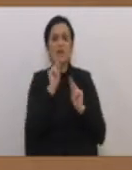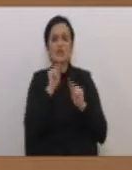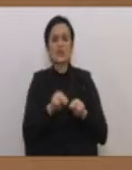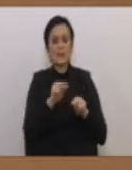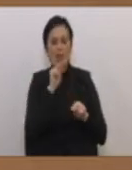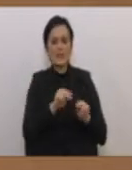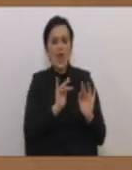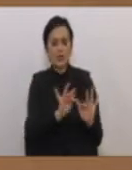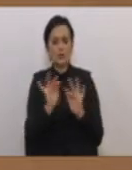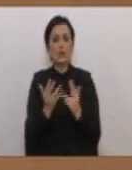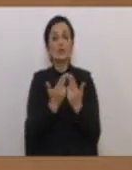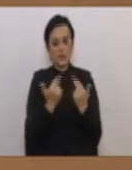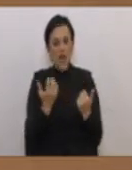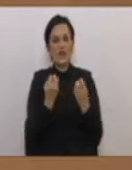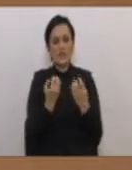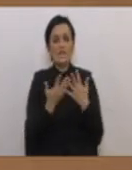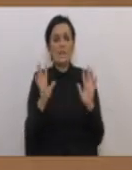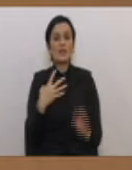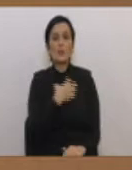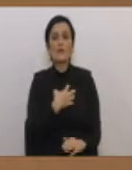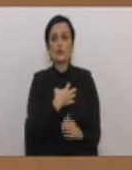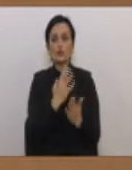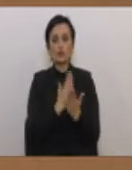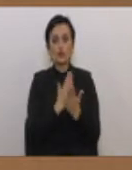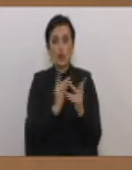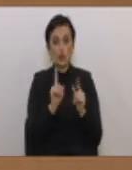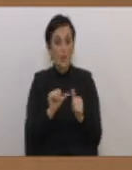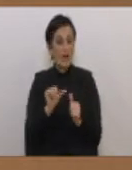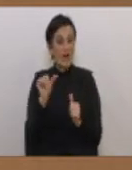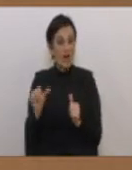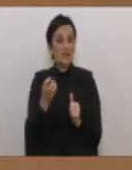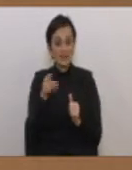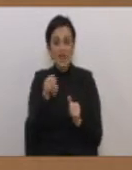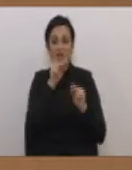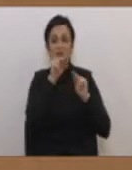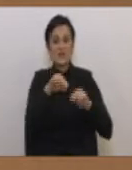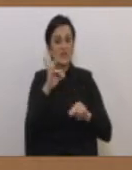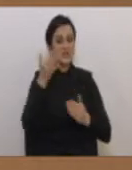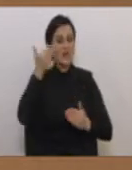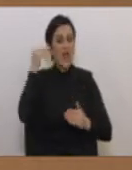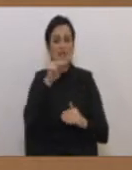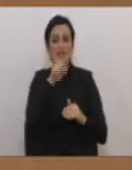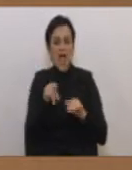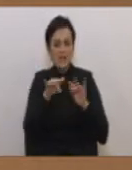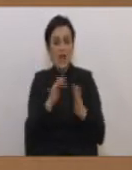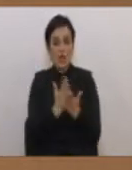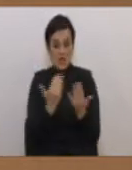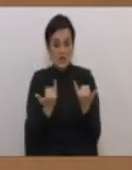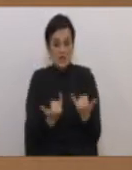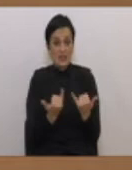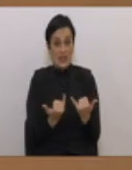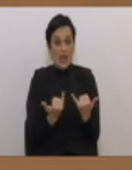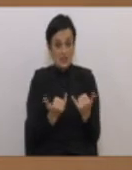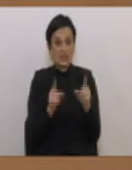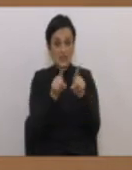დანაშაულები და კიდევ უფრო მეტად მნიშვნელოვანია ის, რომ გარდა იმისა, რომ მას აქვს ჩადენილი წარსულში დანაშაულები, ის